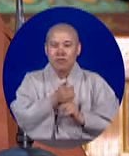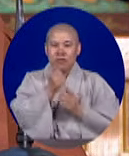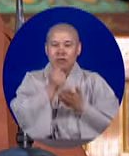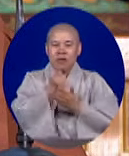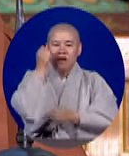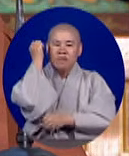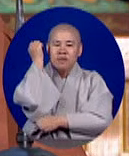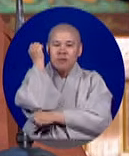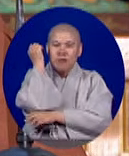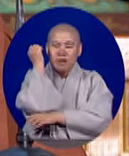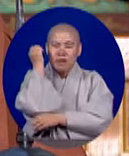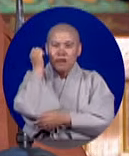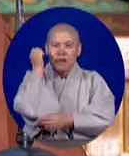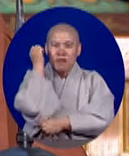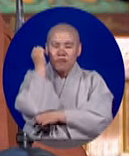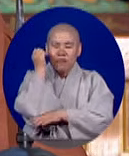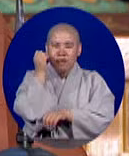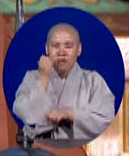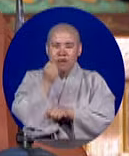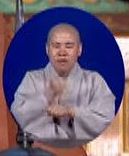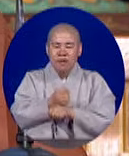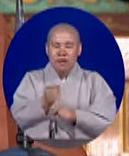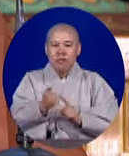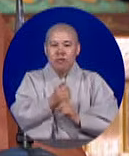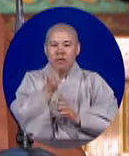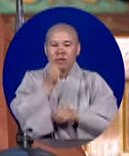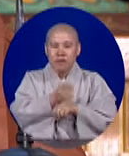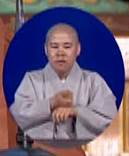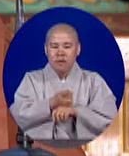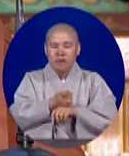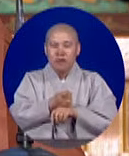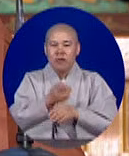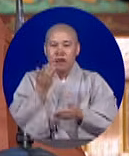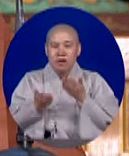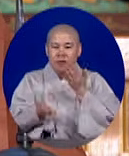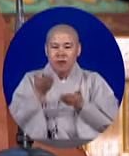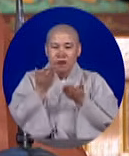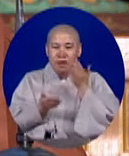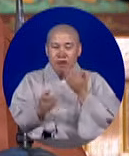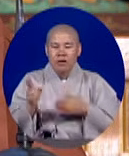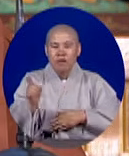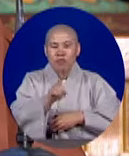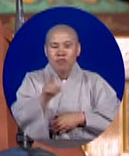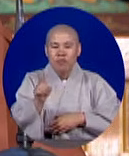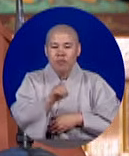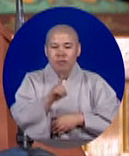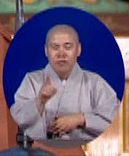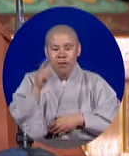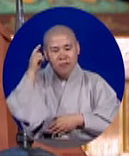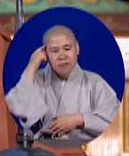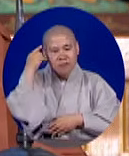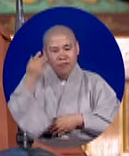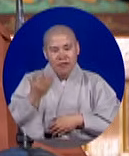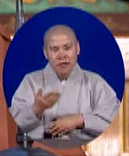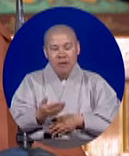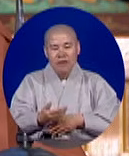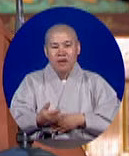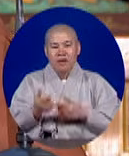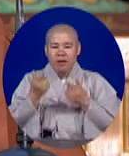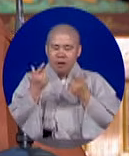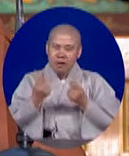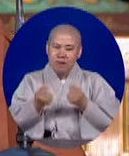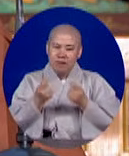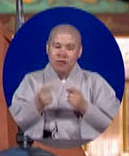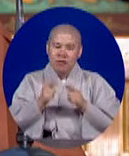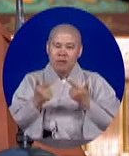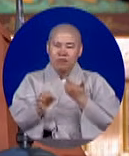씨앗, 부처의 본성, 불성. 그러면 이 법성과 불성에 어떤 차이가 있나? 이게 같은 건가